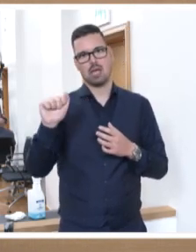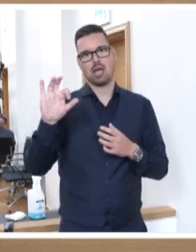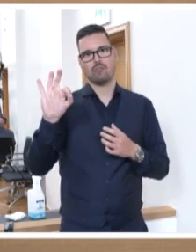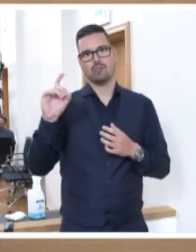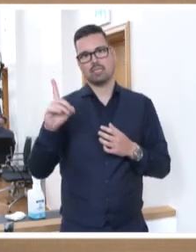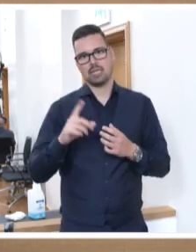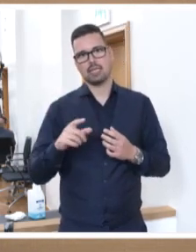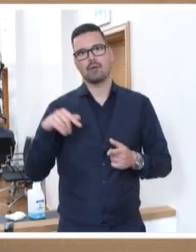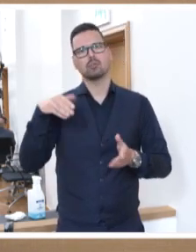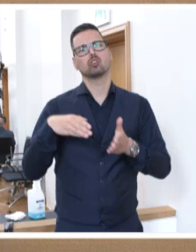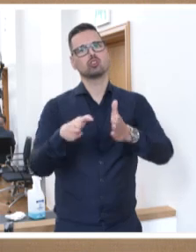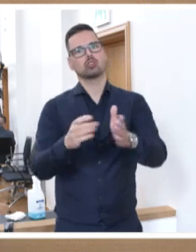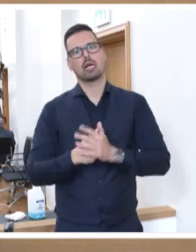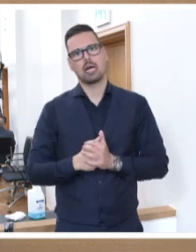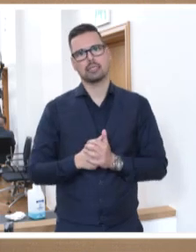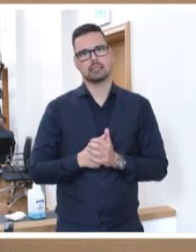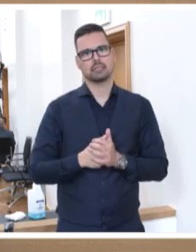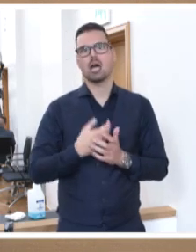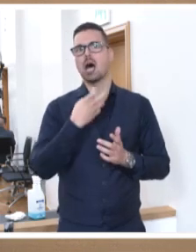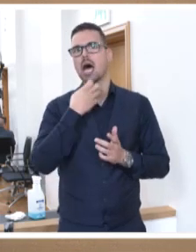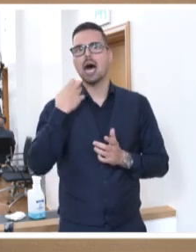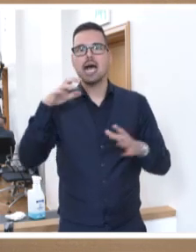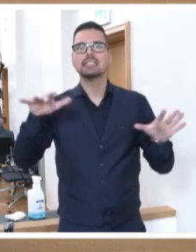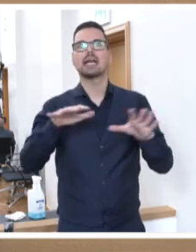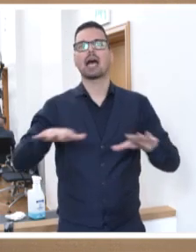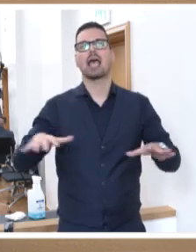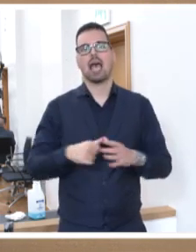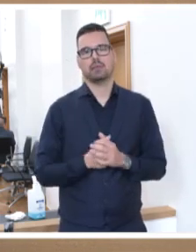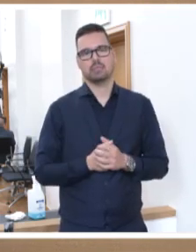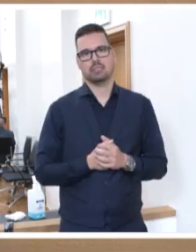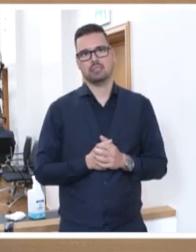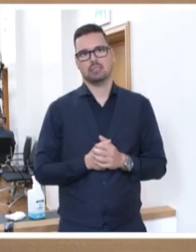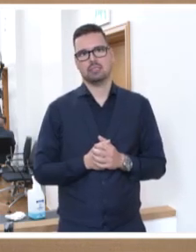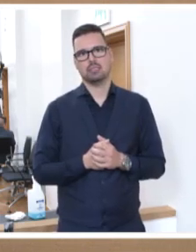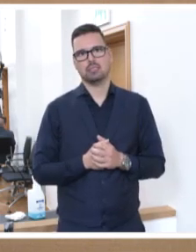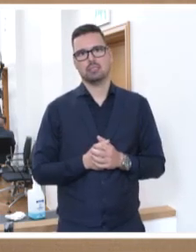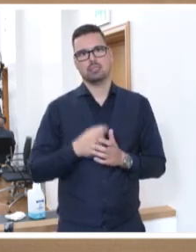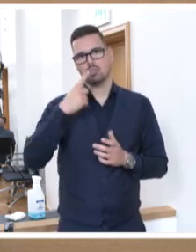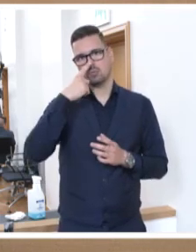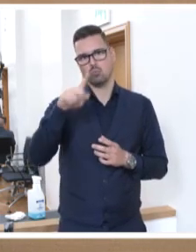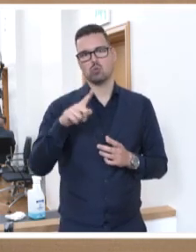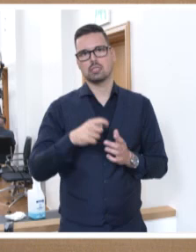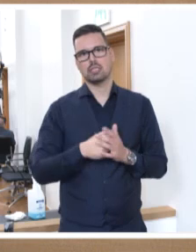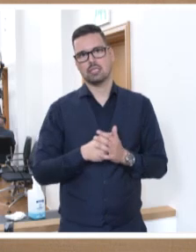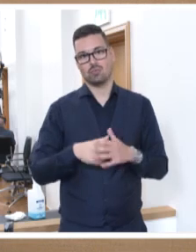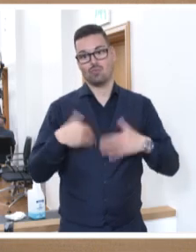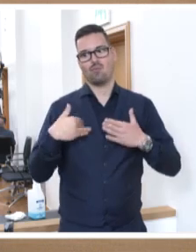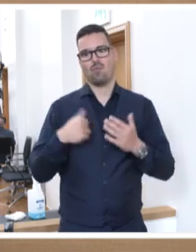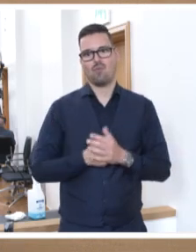hat auf den Straßen einen heißen Herbst angekündigt. Damit machen sie Putin sicherlich eine große